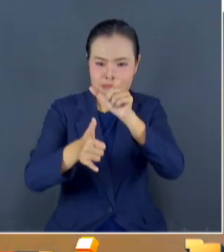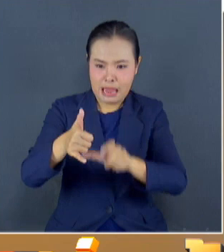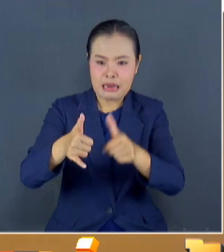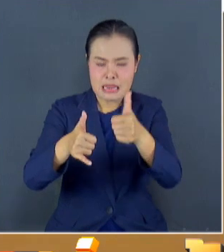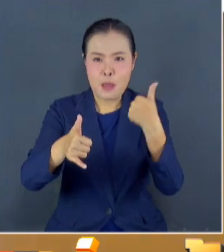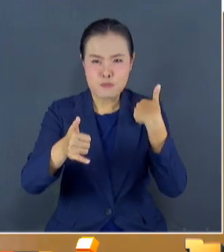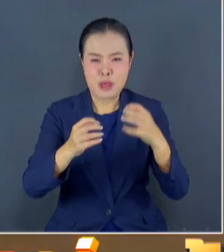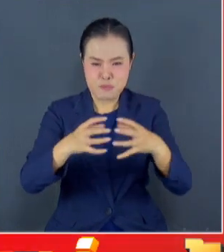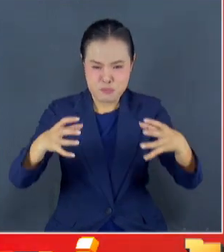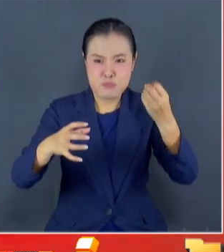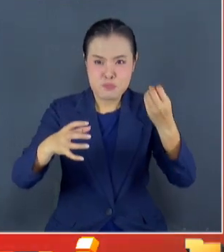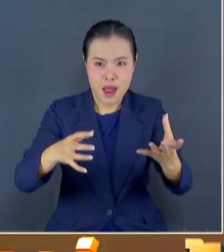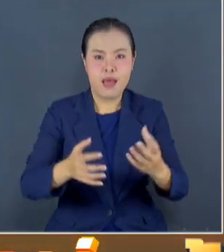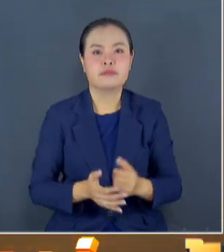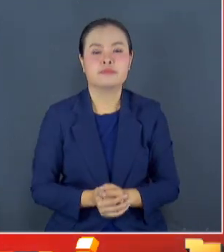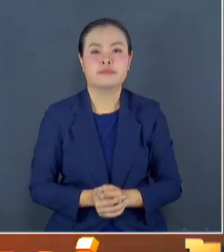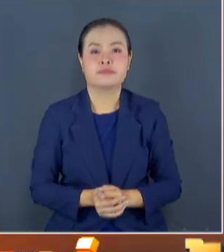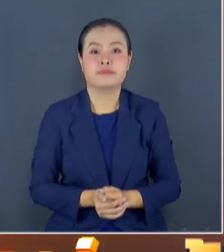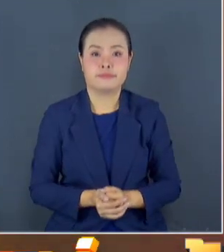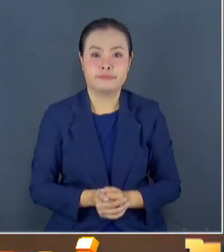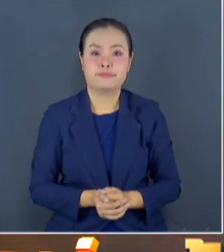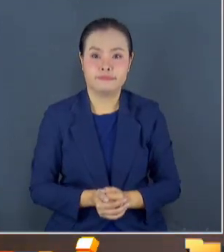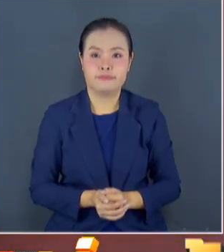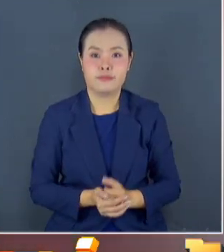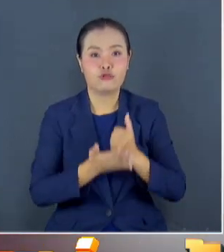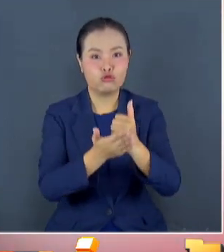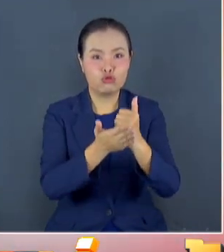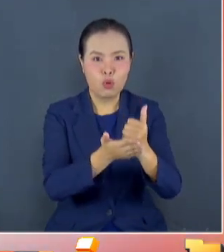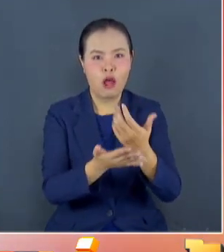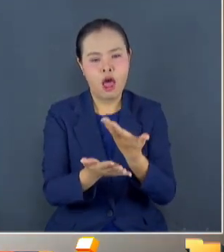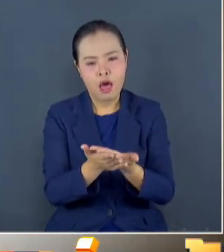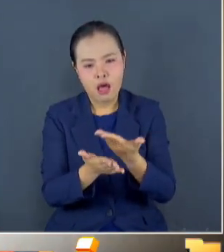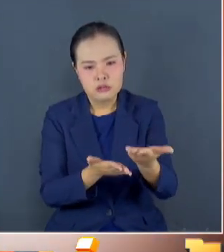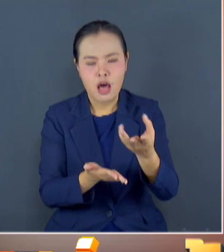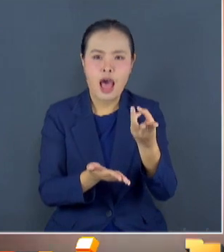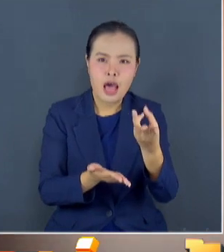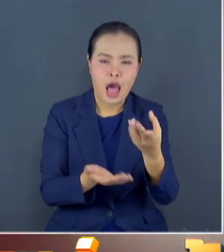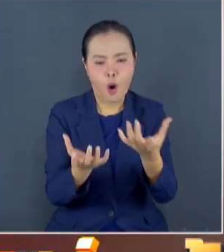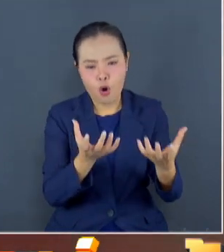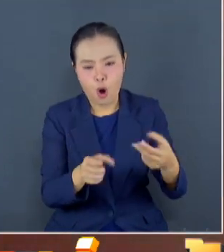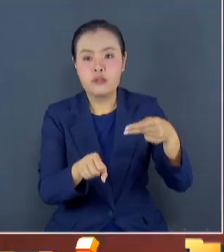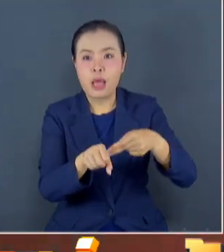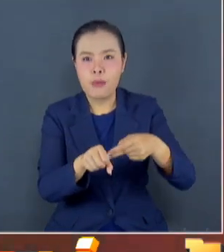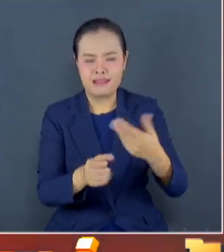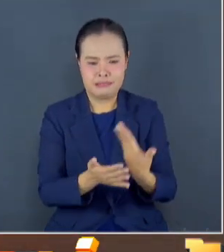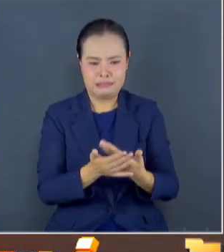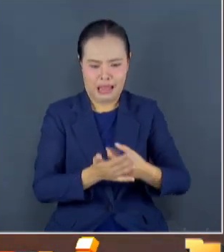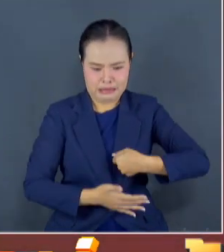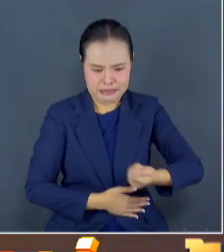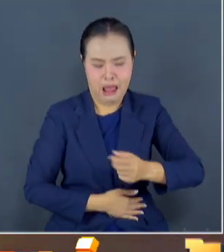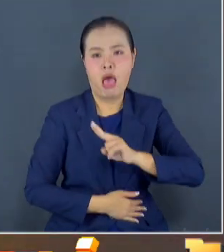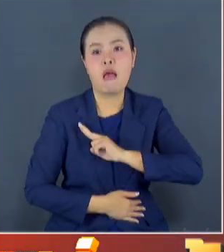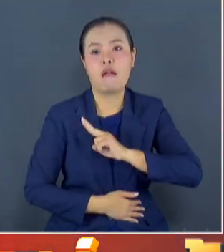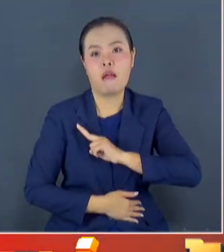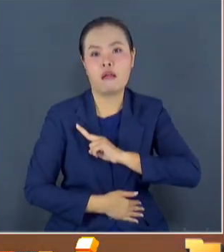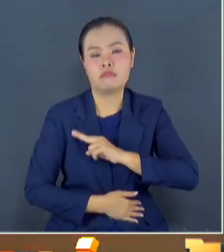มากนะฮะและที่สำคัญบางทีนะคุณผู้ชมตำรวจนะเขาให้ความช่วยเหลือบางทีซื้อข้าวซื้อน้ำซื้อน้ำมันบางทีอ่ะเงินของตำรวจนะฮะแล้วบางทีอ่ะ